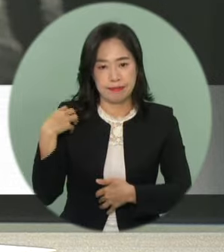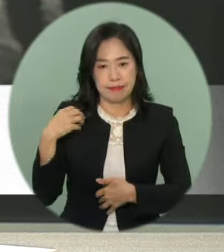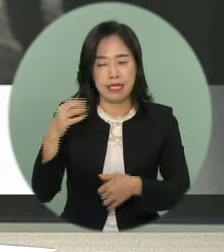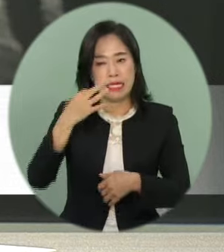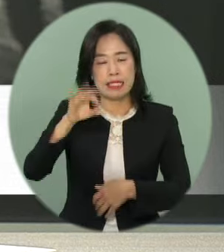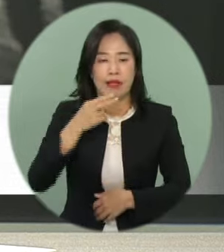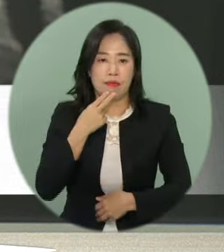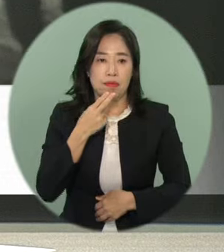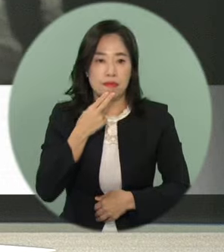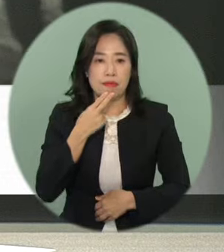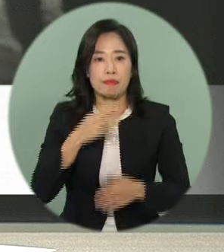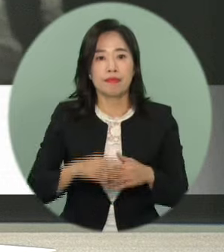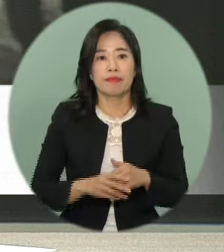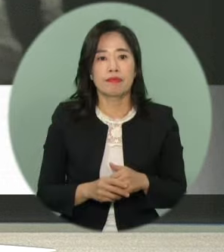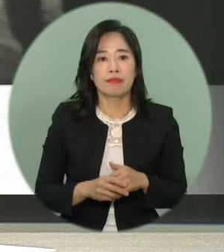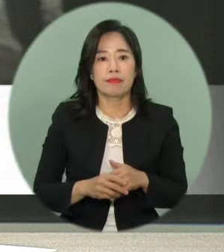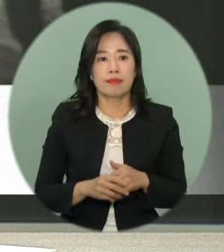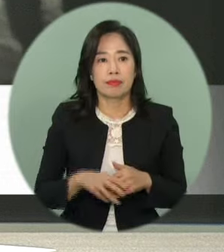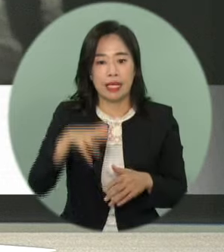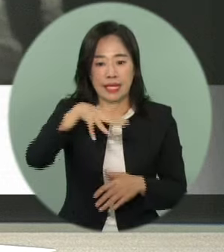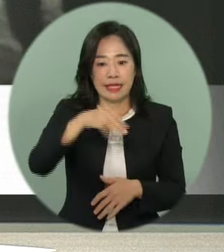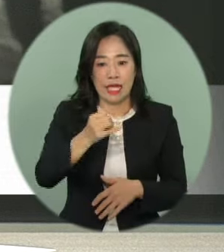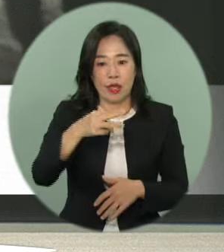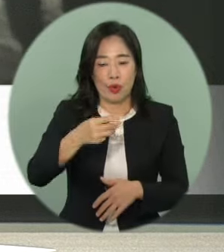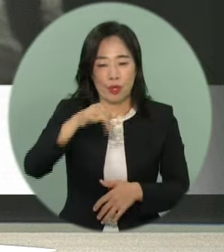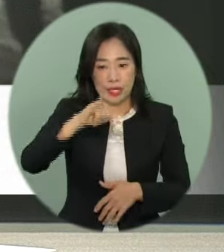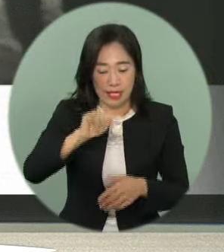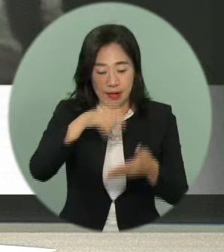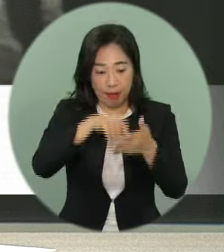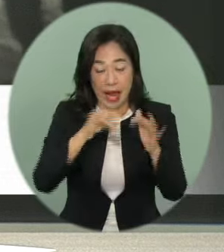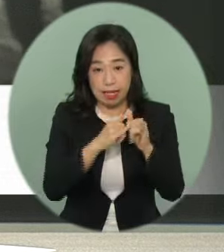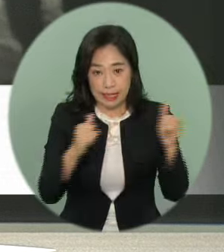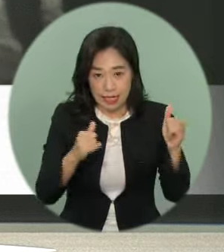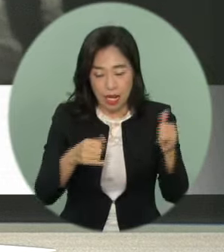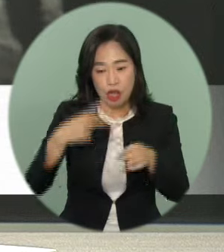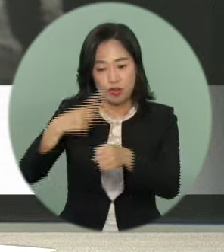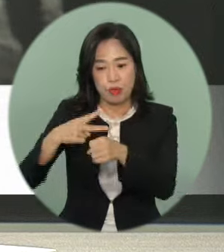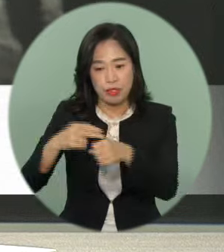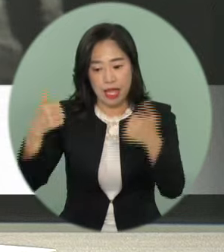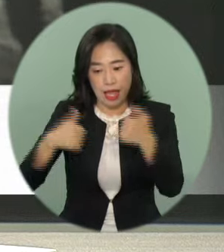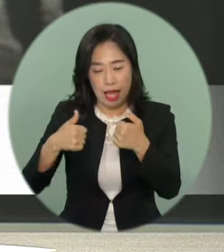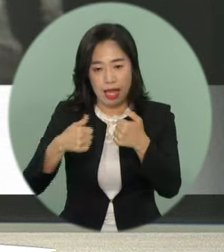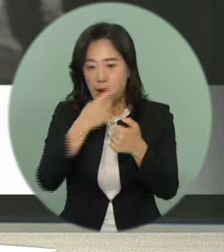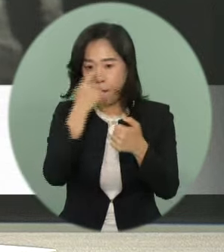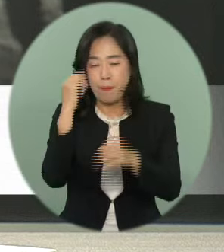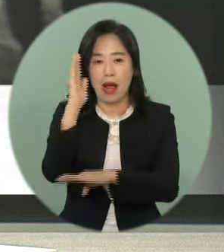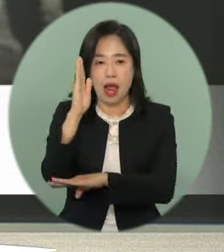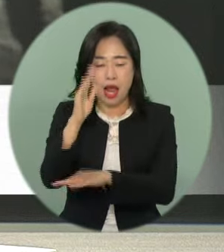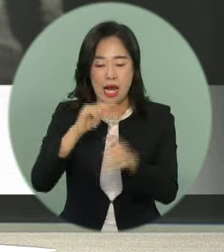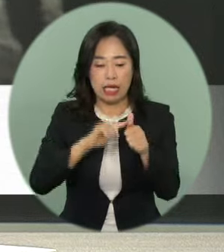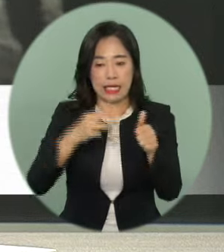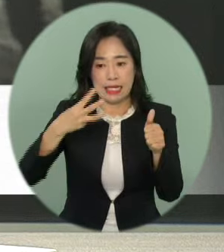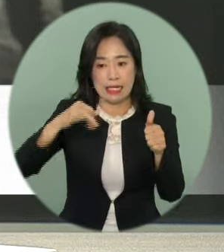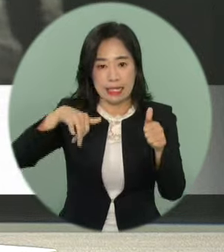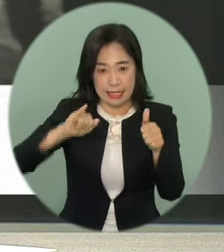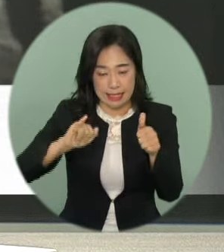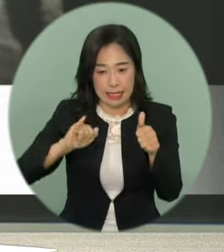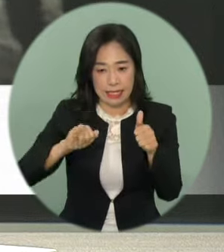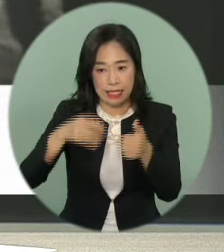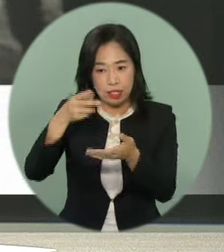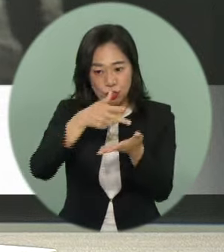않고 있습니다 하지만 체로키 파일의 작성자이자 앞서 보도한 두 번째 회의를 증언한 로버트 리치는